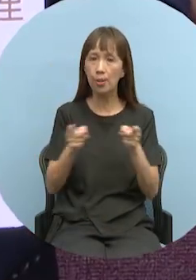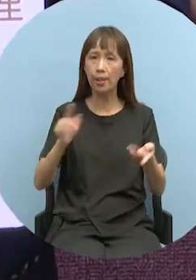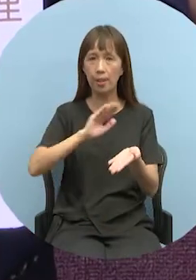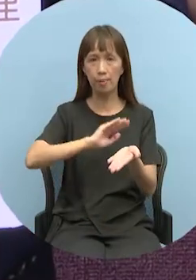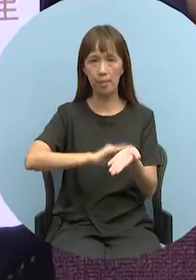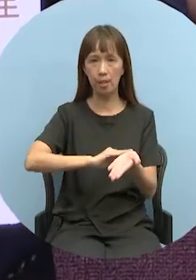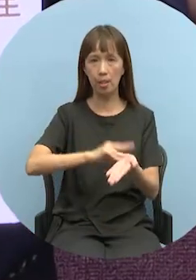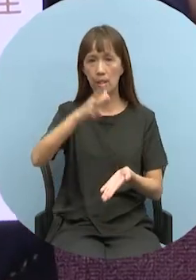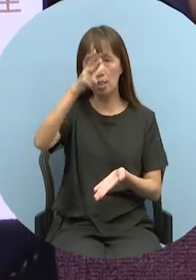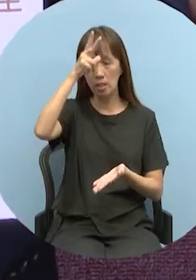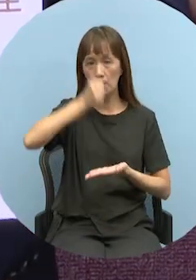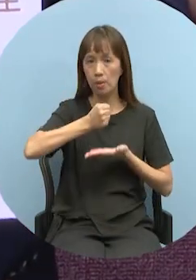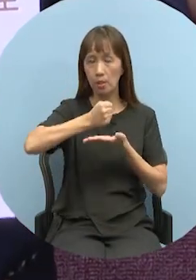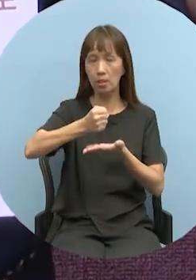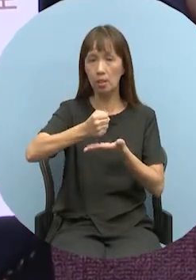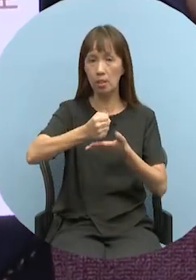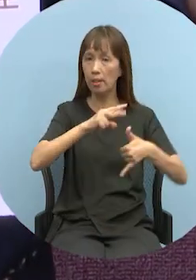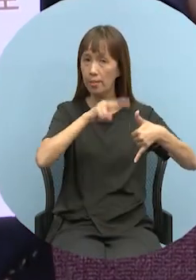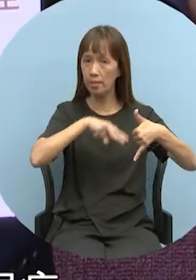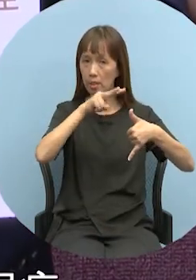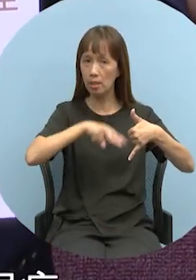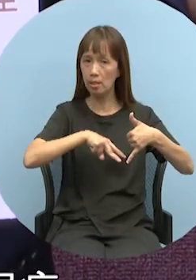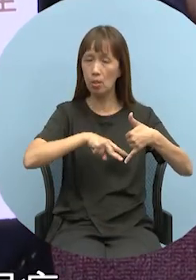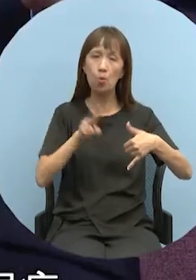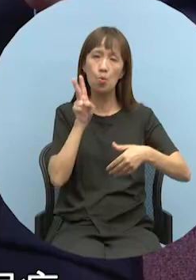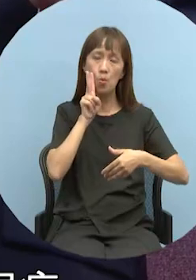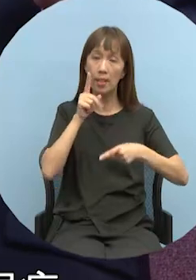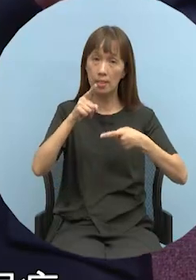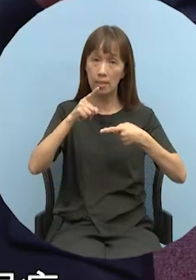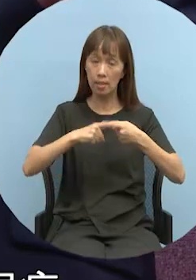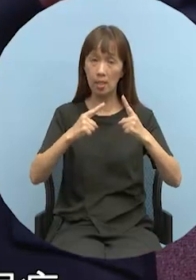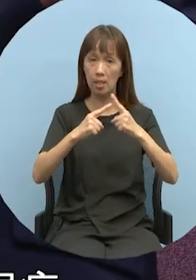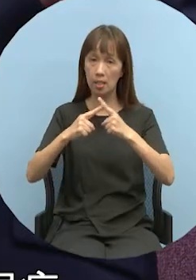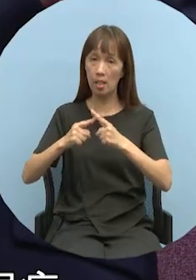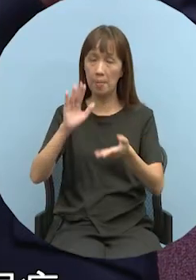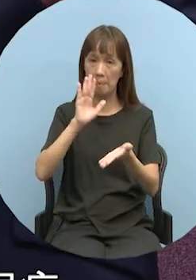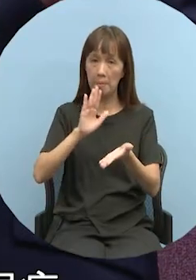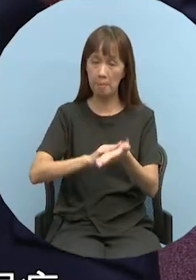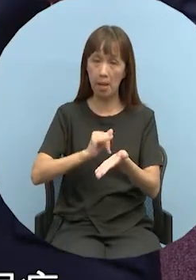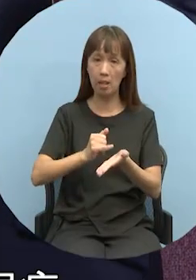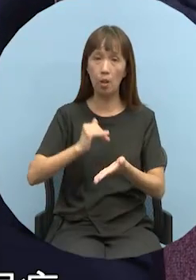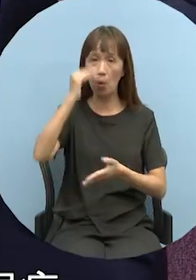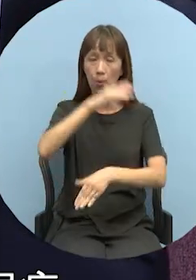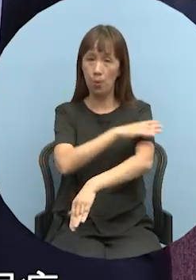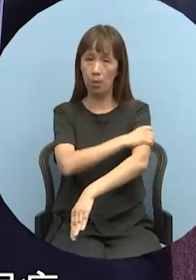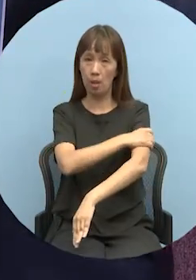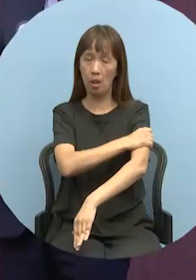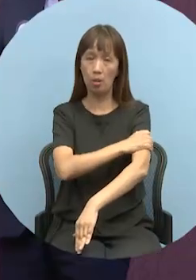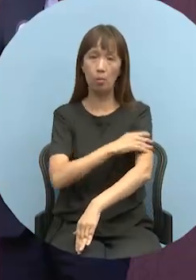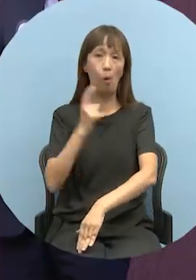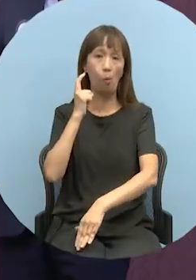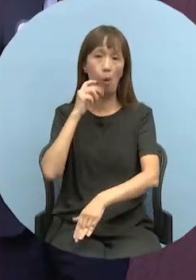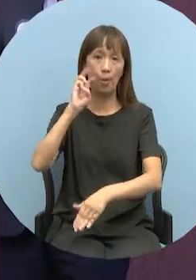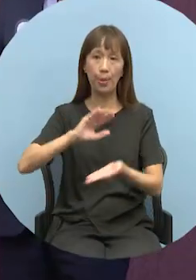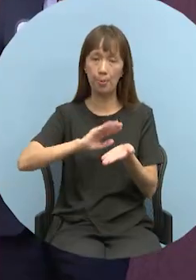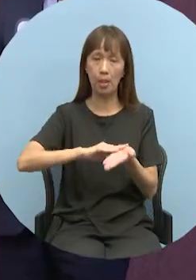性疾病，政府會資助那個篩查，和萬一如果市民是確診高血壓和糖尿病呢，都可以